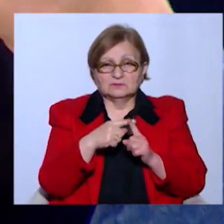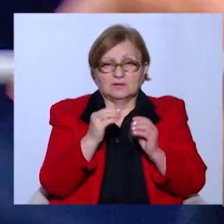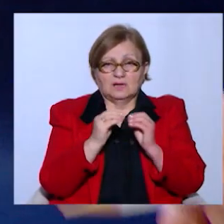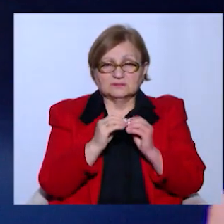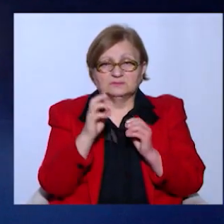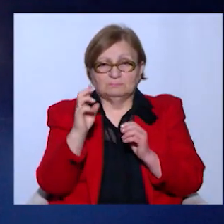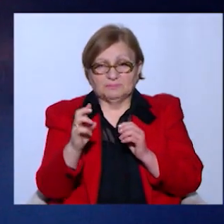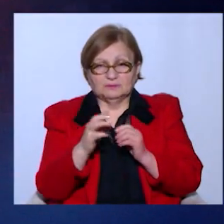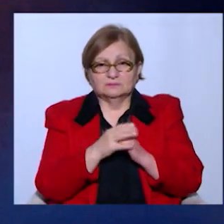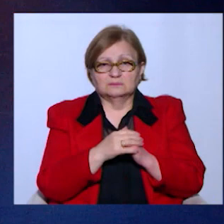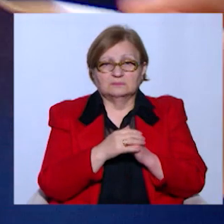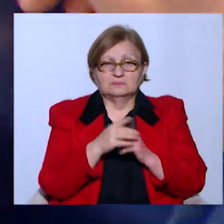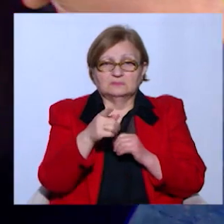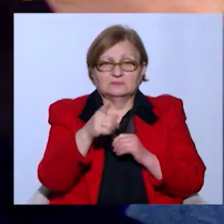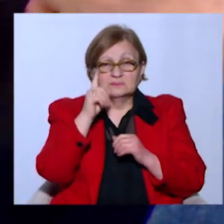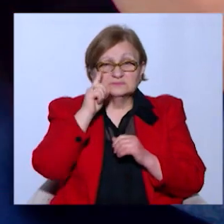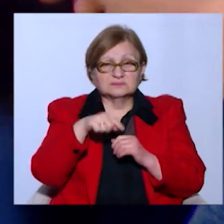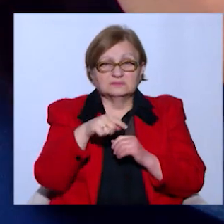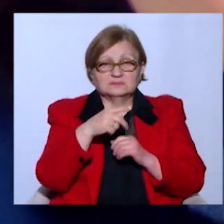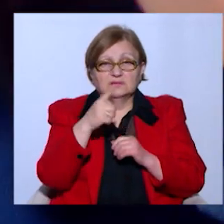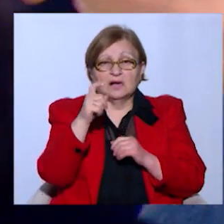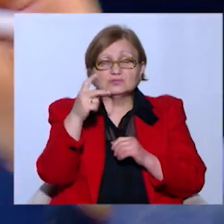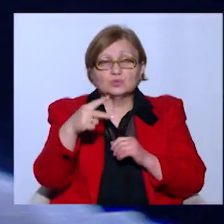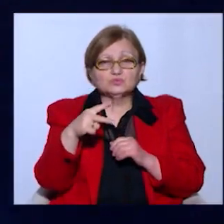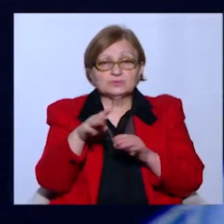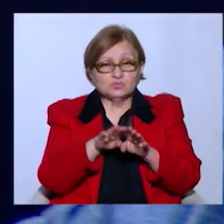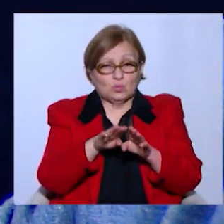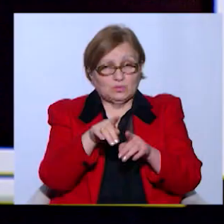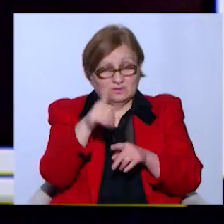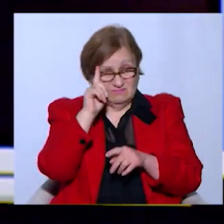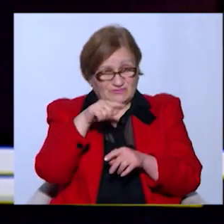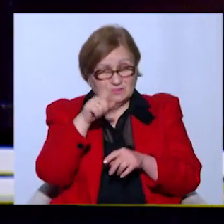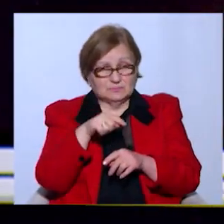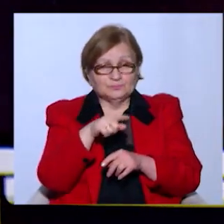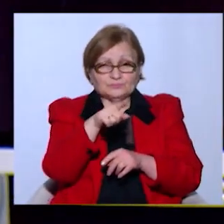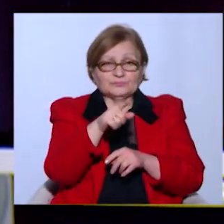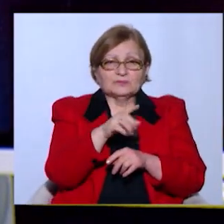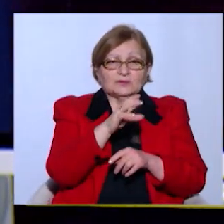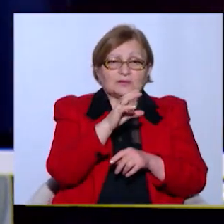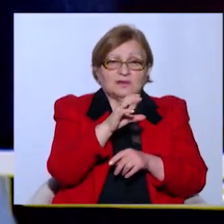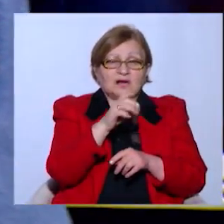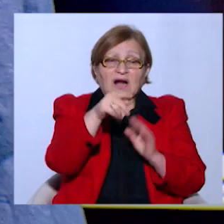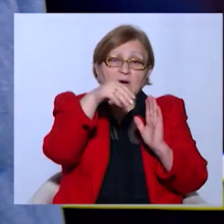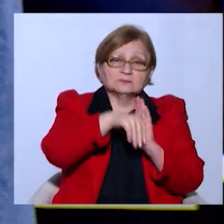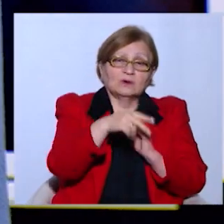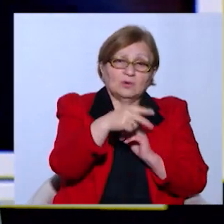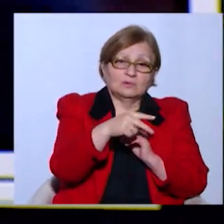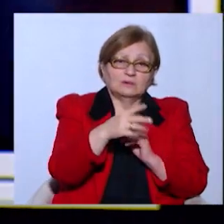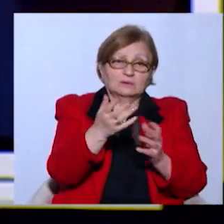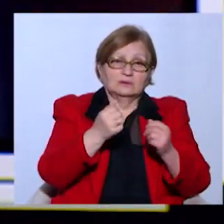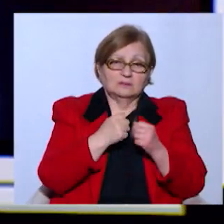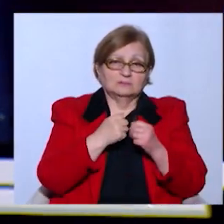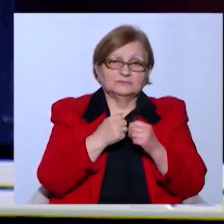a+10b და ეს როგორც ვიცით არის 100-ის ტოლი, ხოლო ამ ფორმულაში რომ 20 ჩავსვათ მიიღება ეს 20,